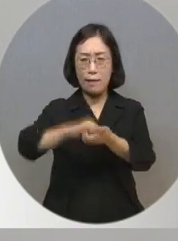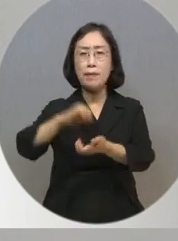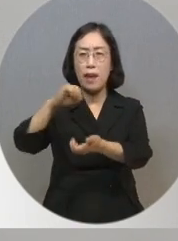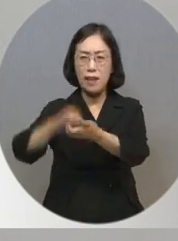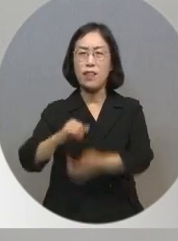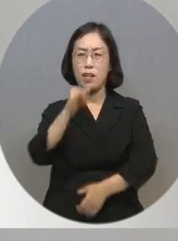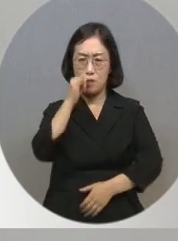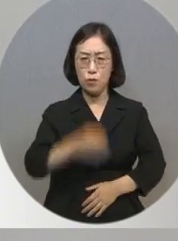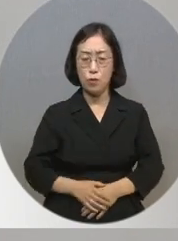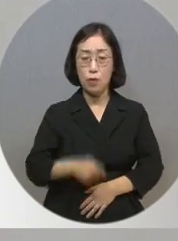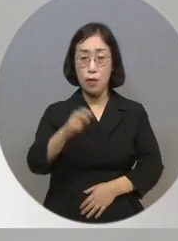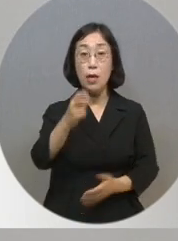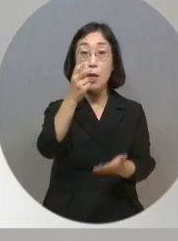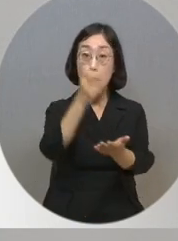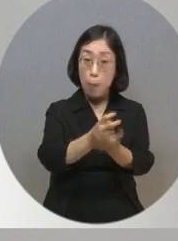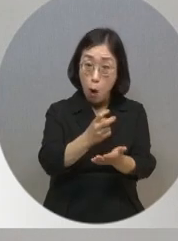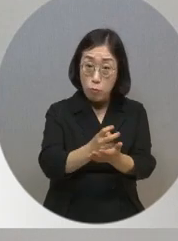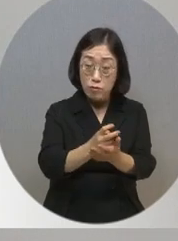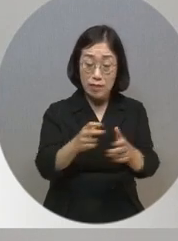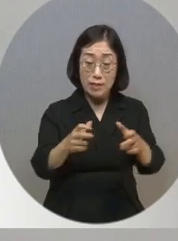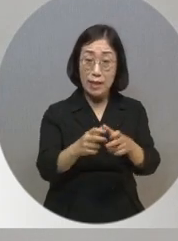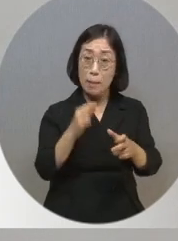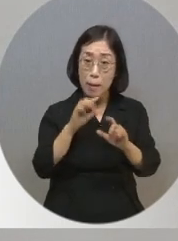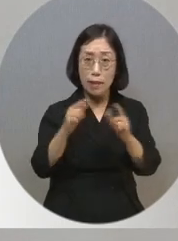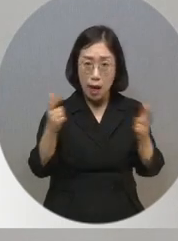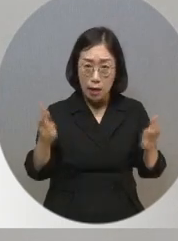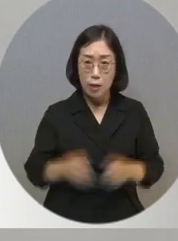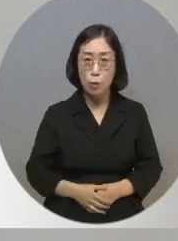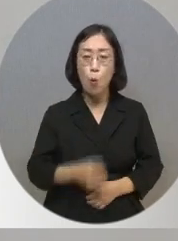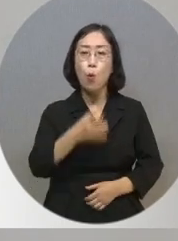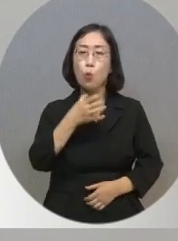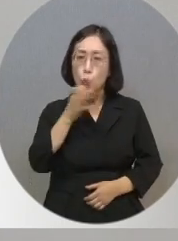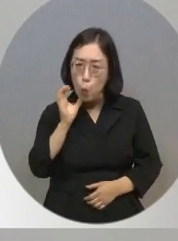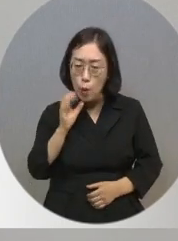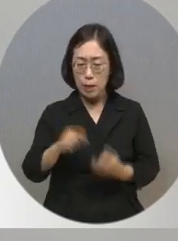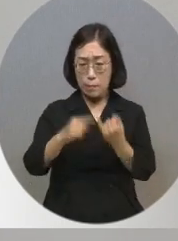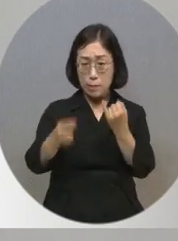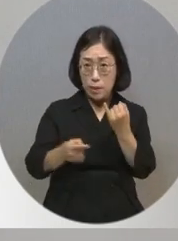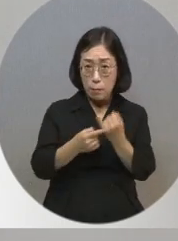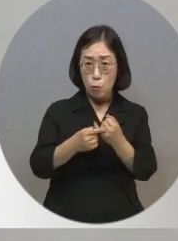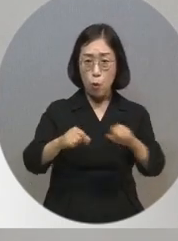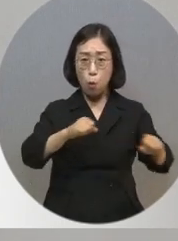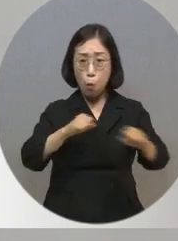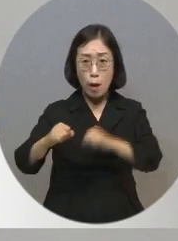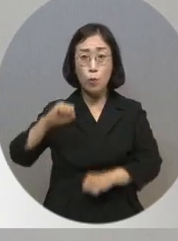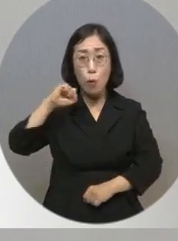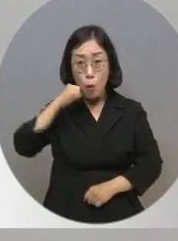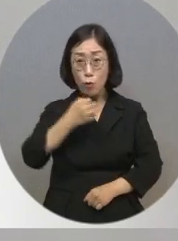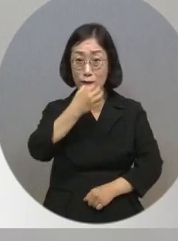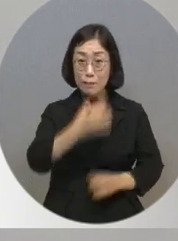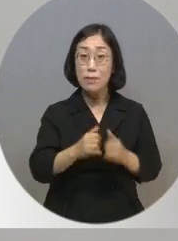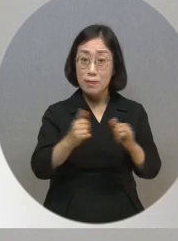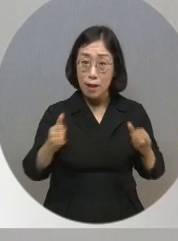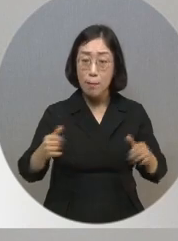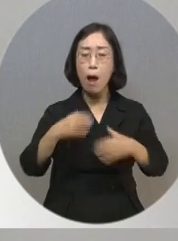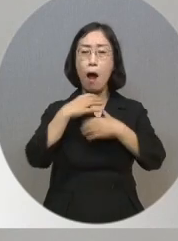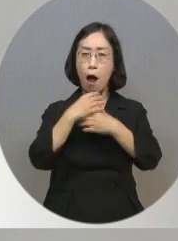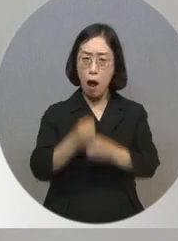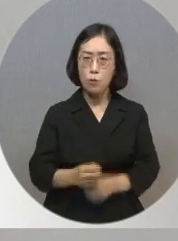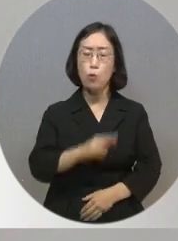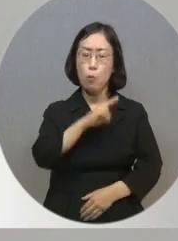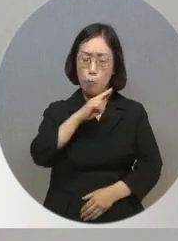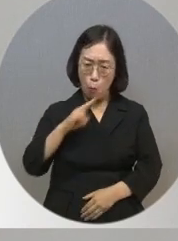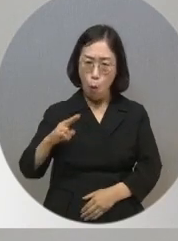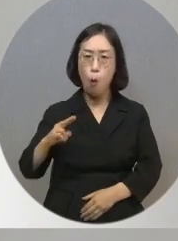있거든요. 이 법은 장애인, 노인, 임산부 등 여러 가지 제약을 가진 사람들이 안전하고